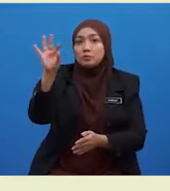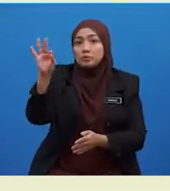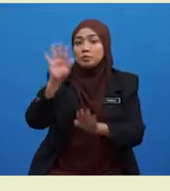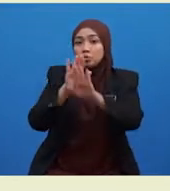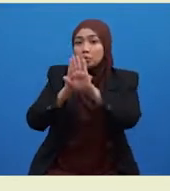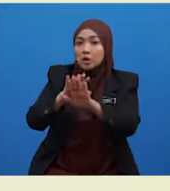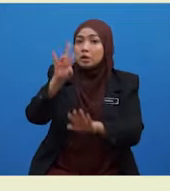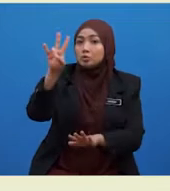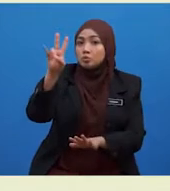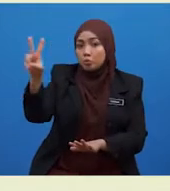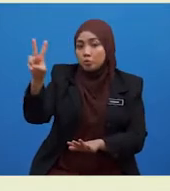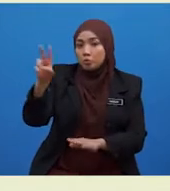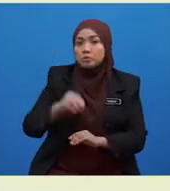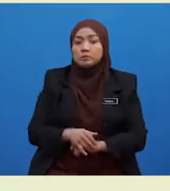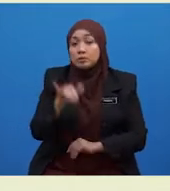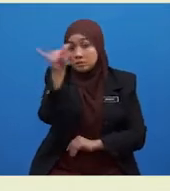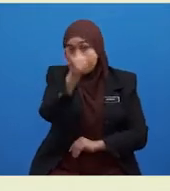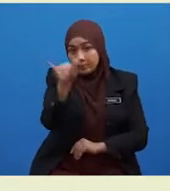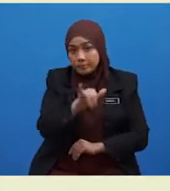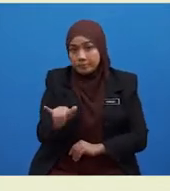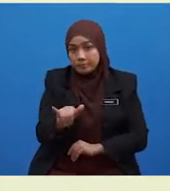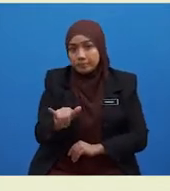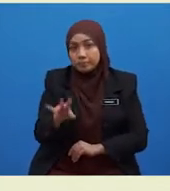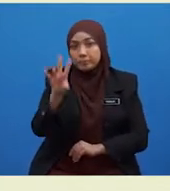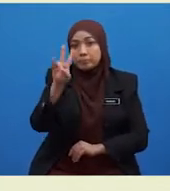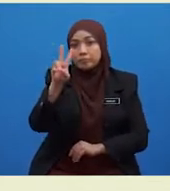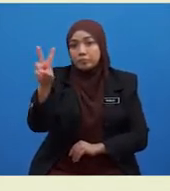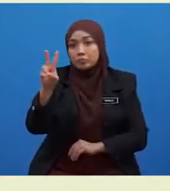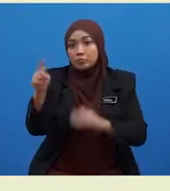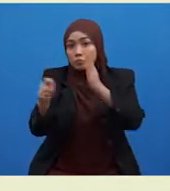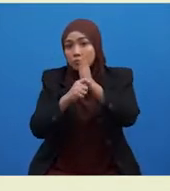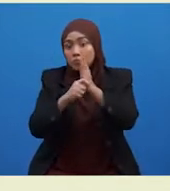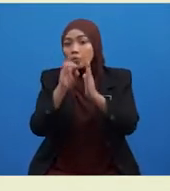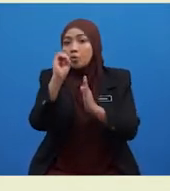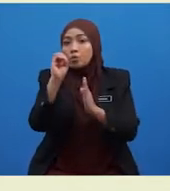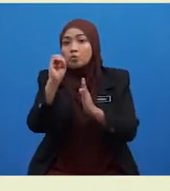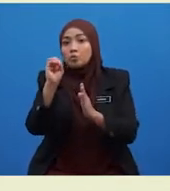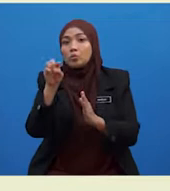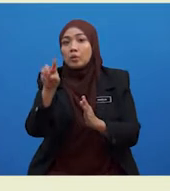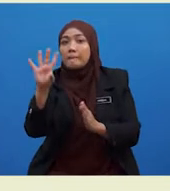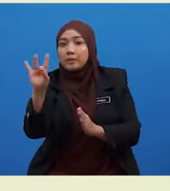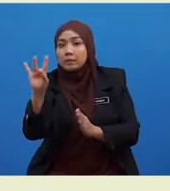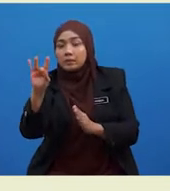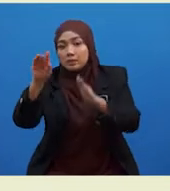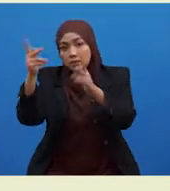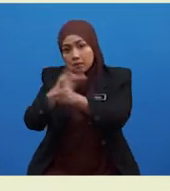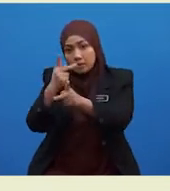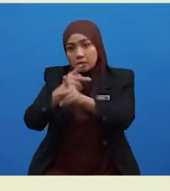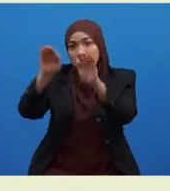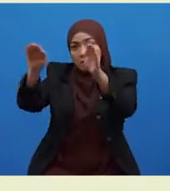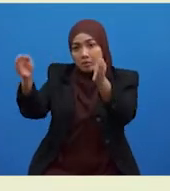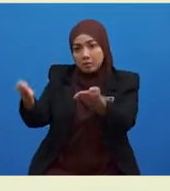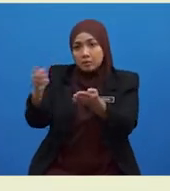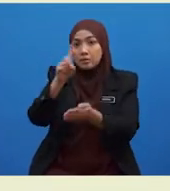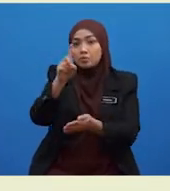199 tolak 72 sama dengan 72 tambah sifar.8 darab